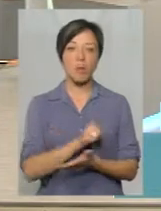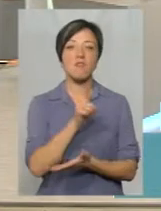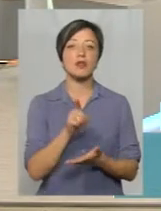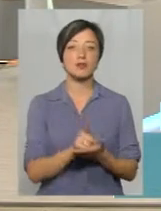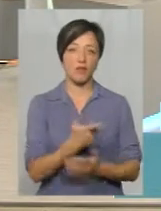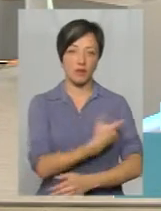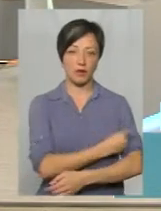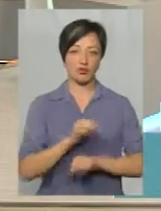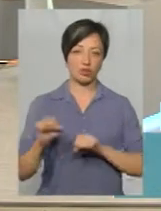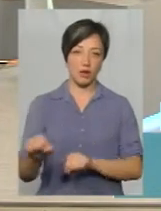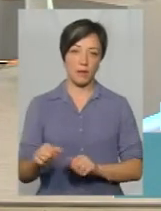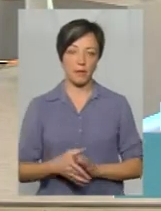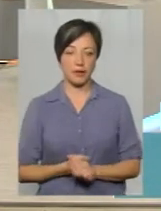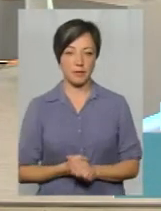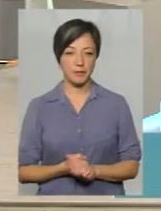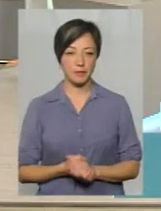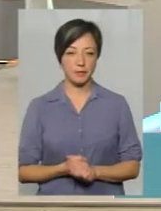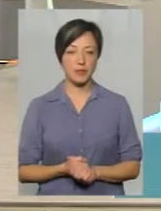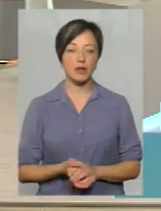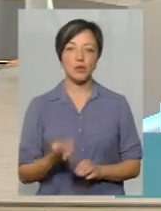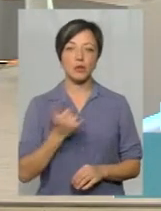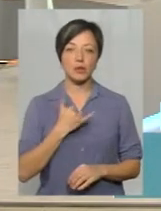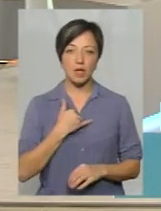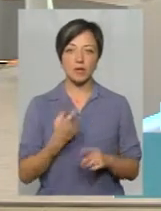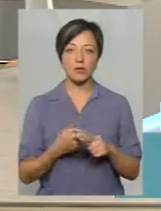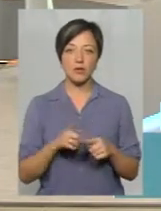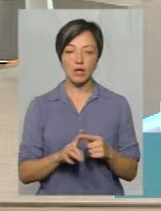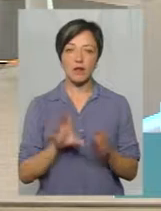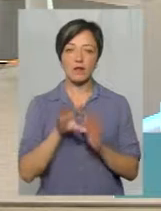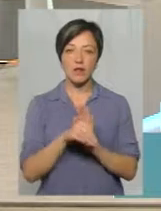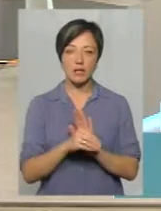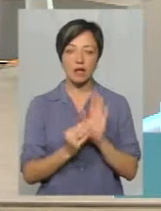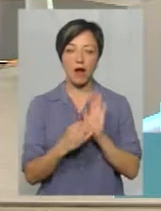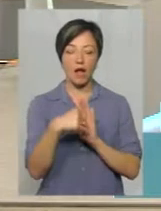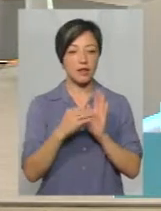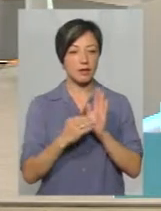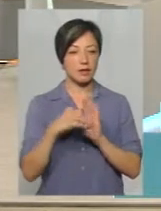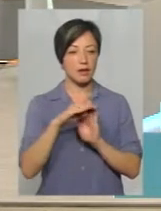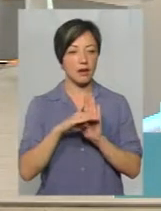обов'язкова вакцинація. В нас вона внесена в календар як